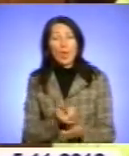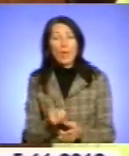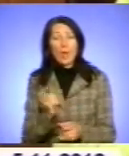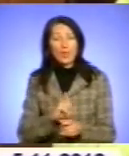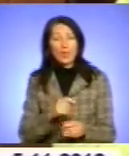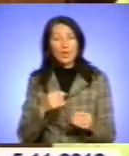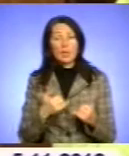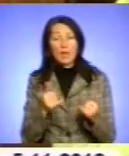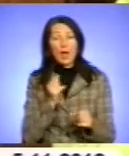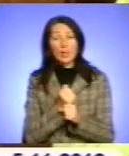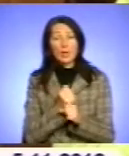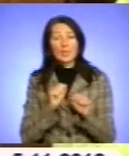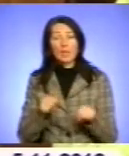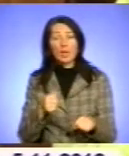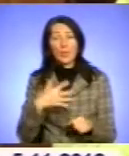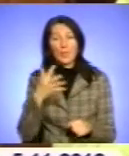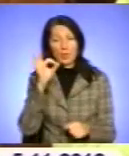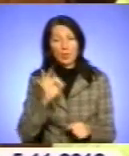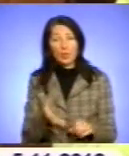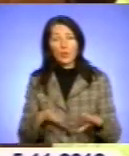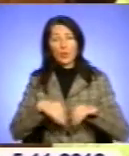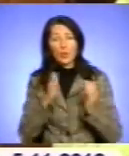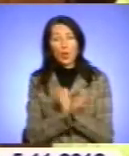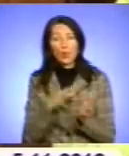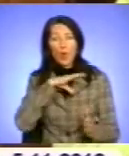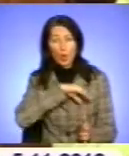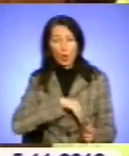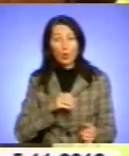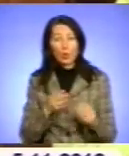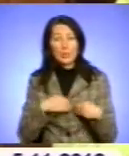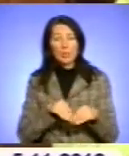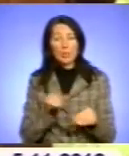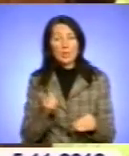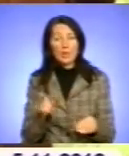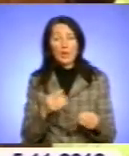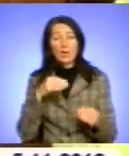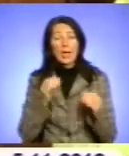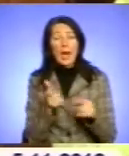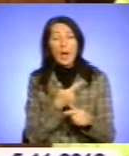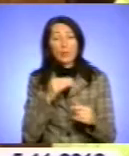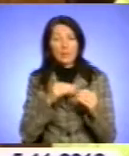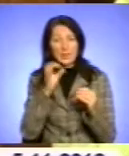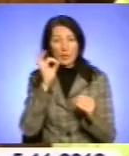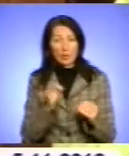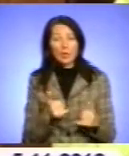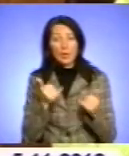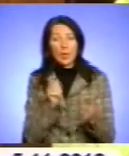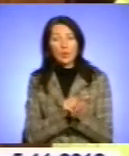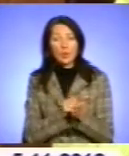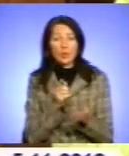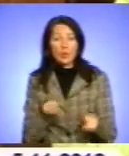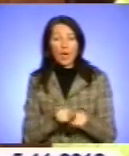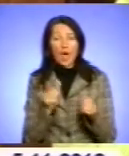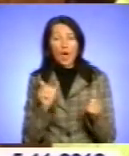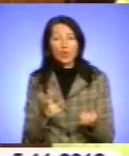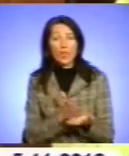осіб 15% від сукупного доходу сім'ї у місяць або 10% для непрацездатних, то така людина має право на субсидії.